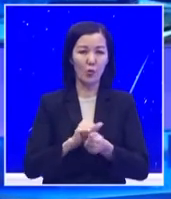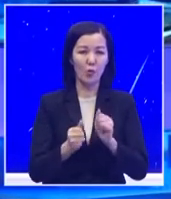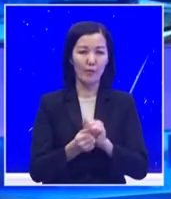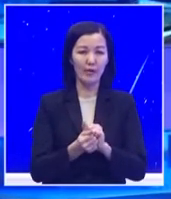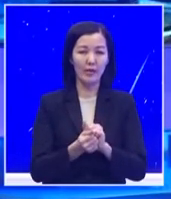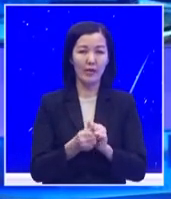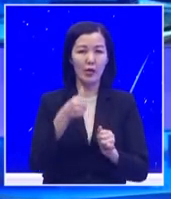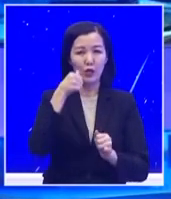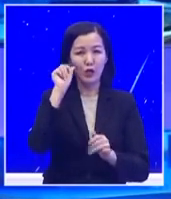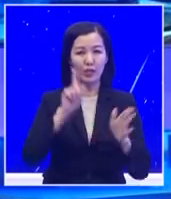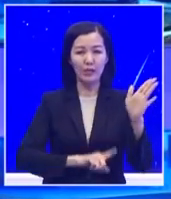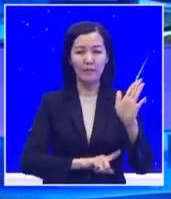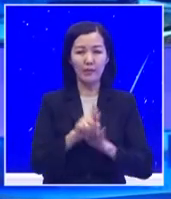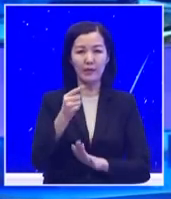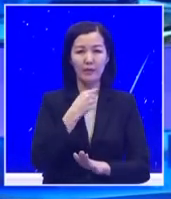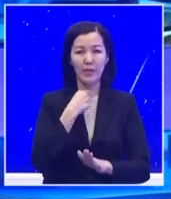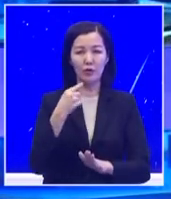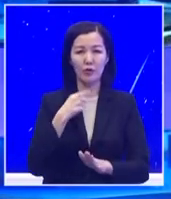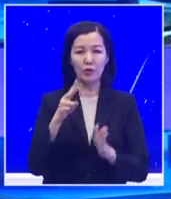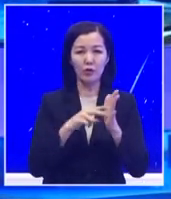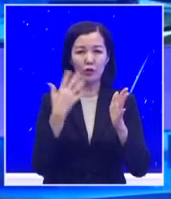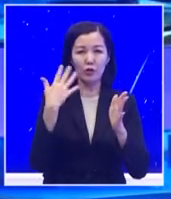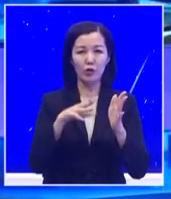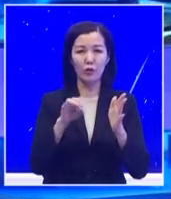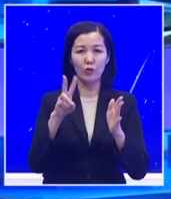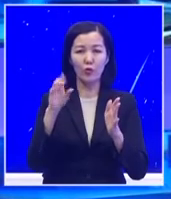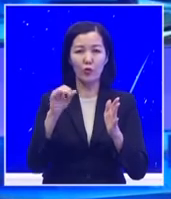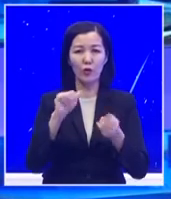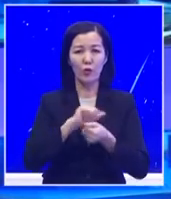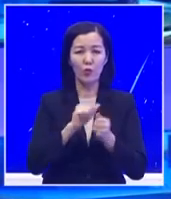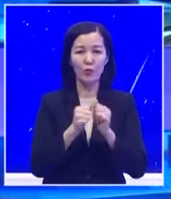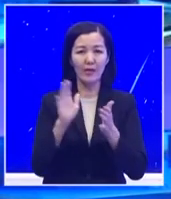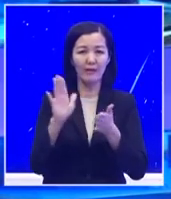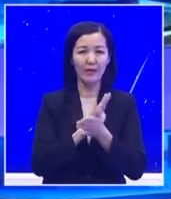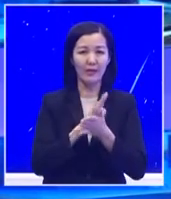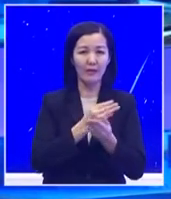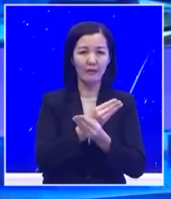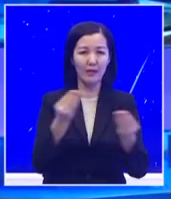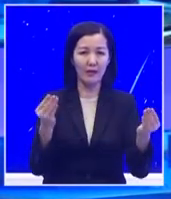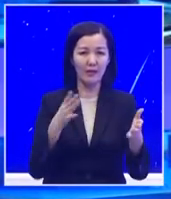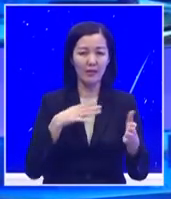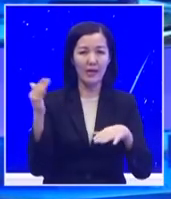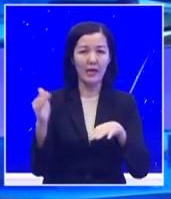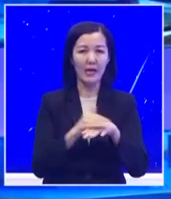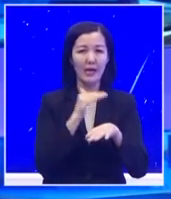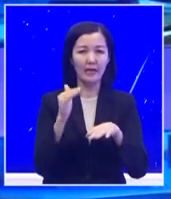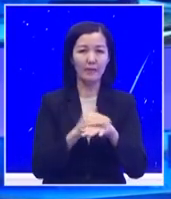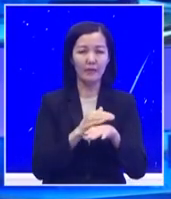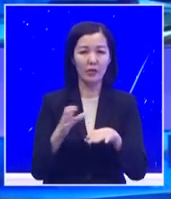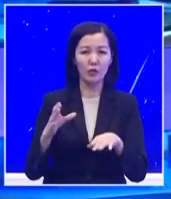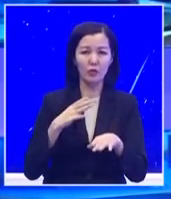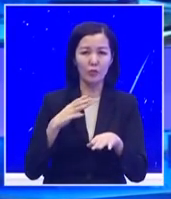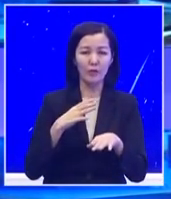Тегін көмір. Кешелі бері Талдықорғанда 750 тоннадан аса көмір тегін таратылды. Қайырымды қайырлы істі қаланың Атымтай